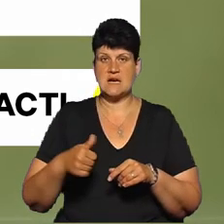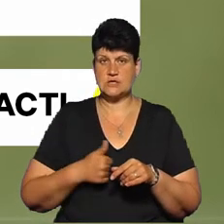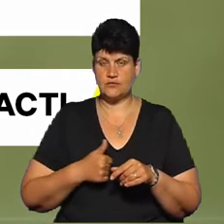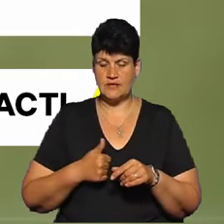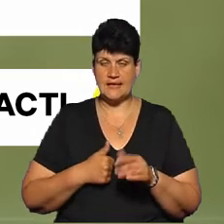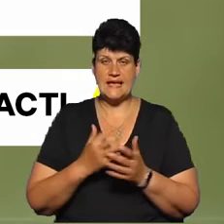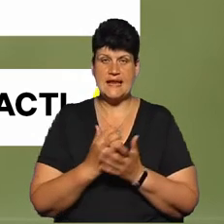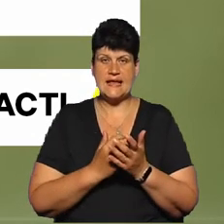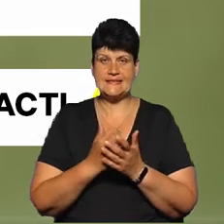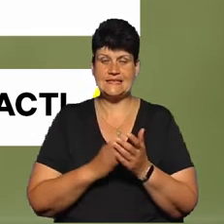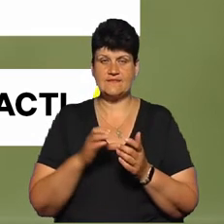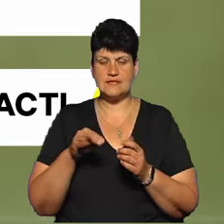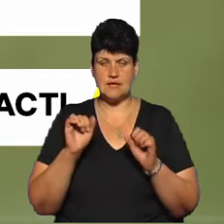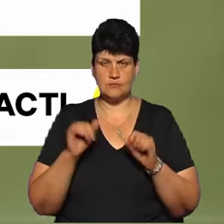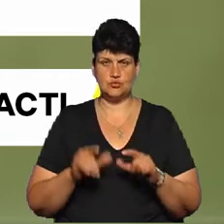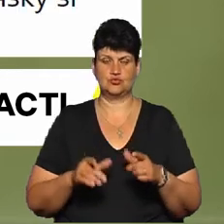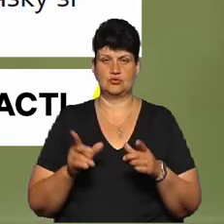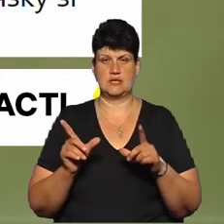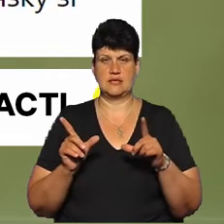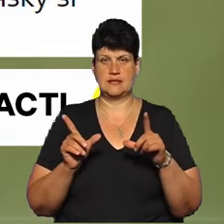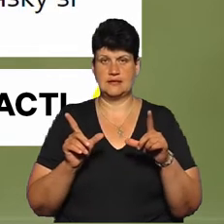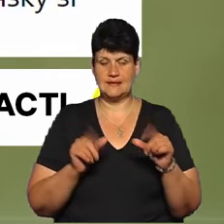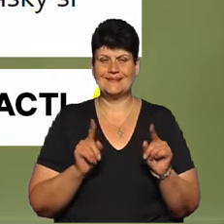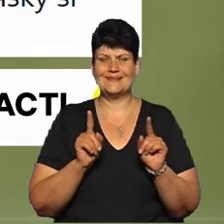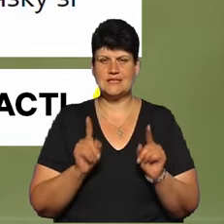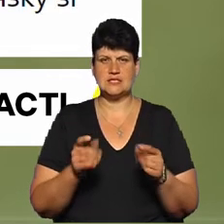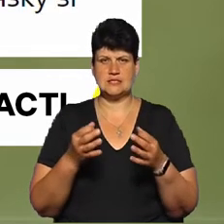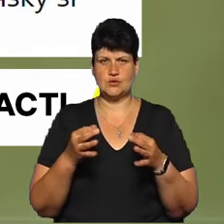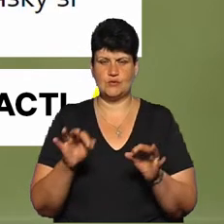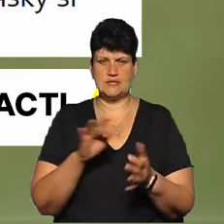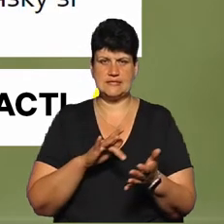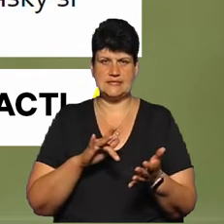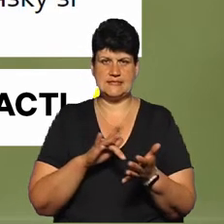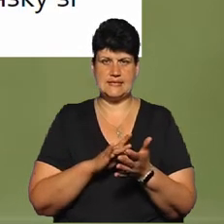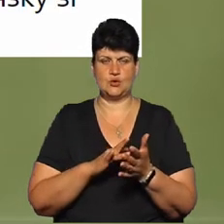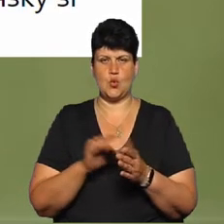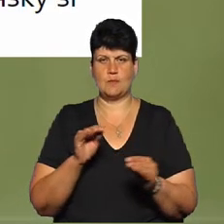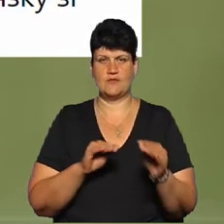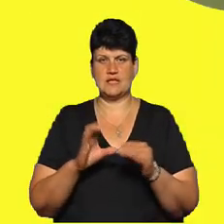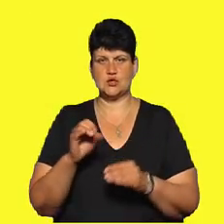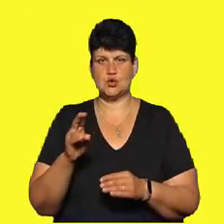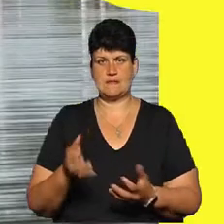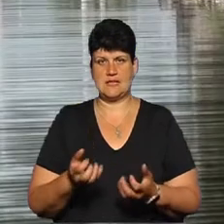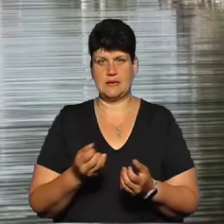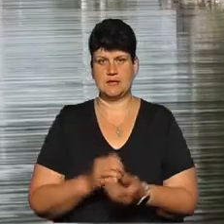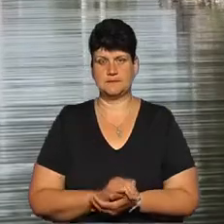резервісти можуть залишати місце проживання лише з дозволу Центру комплектування та соцпідтримки.